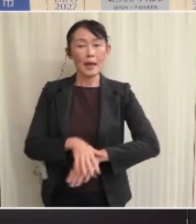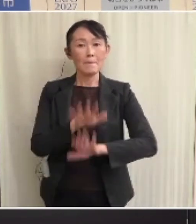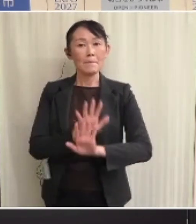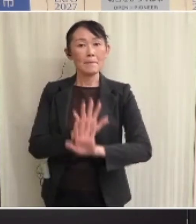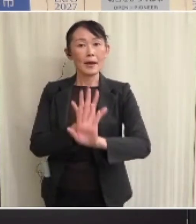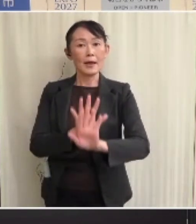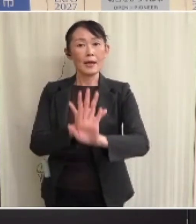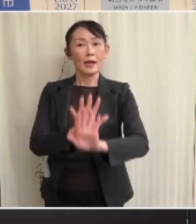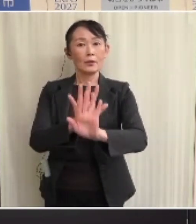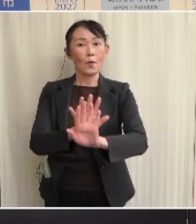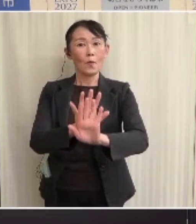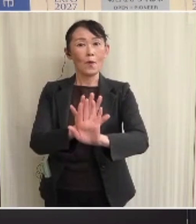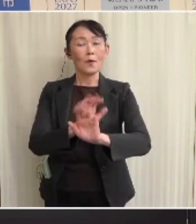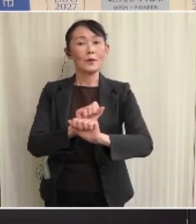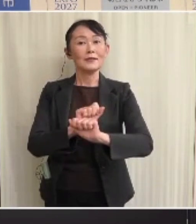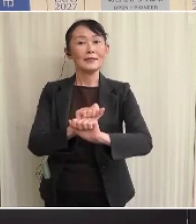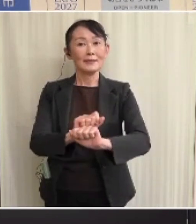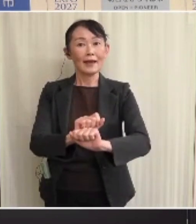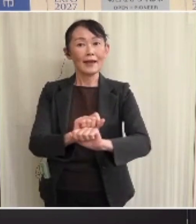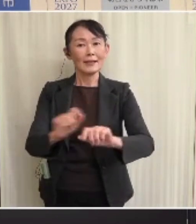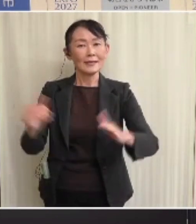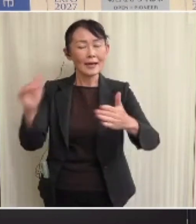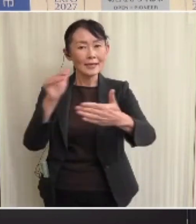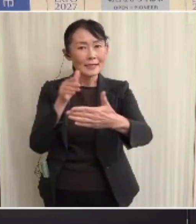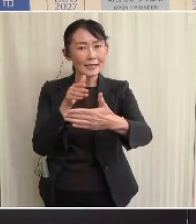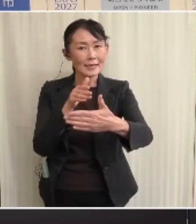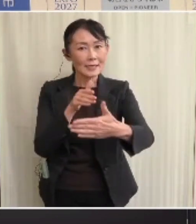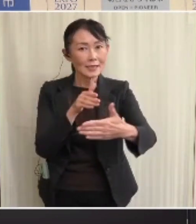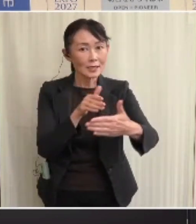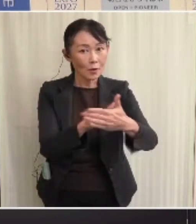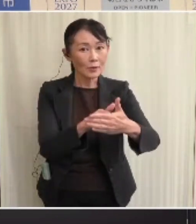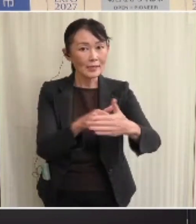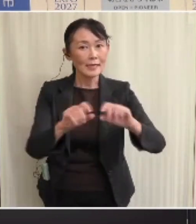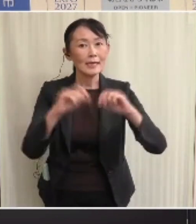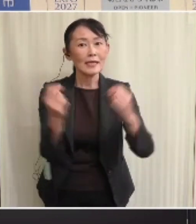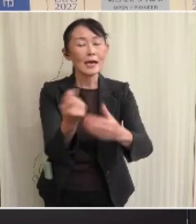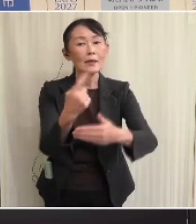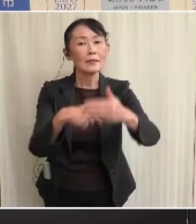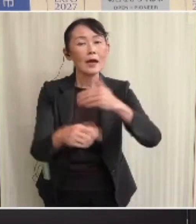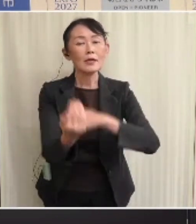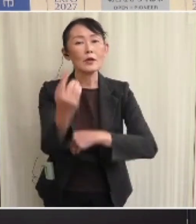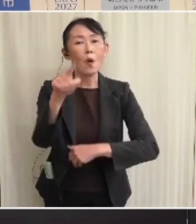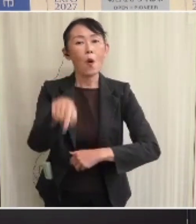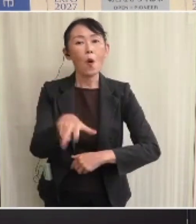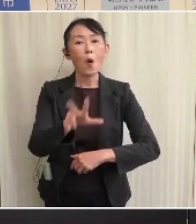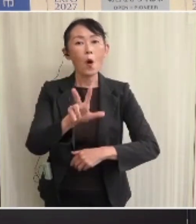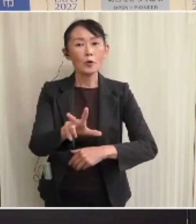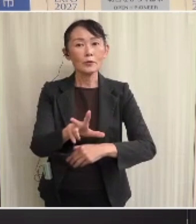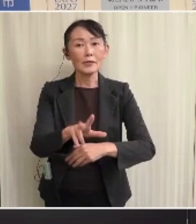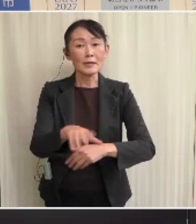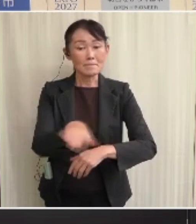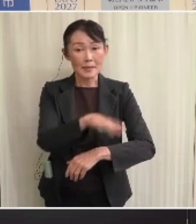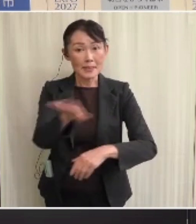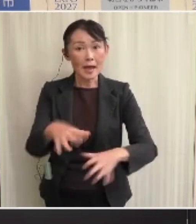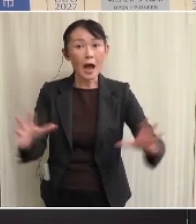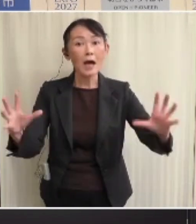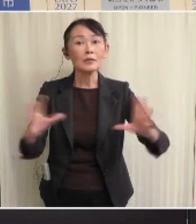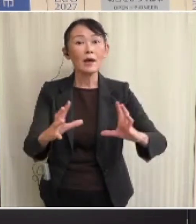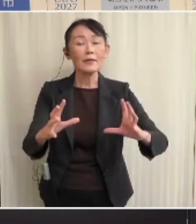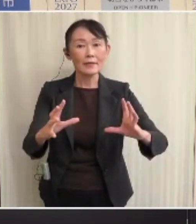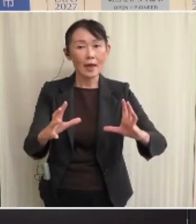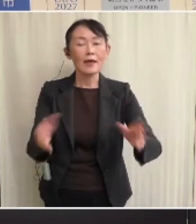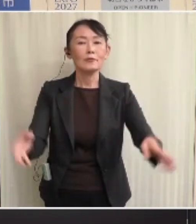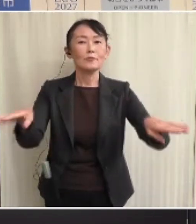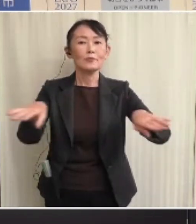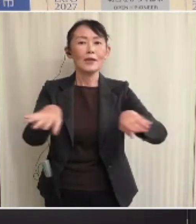して、で、最後に館内ホールに全プリキュアに集結をいただいて、ステージイベント